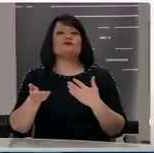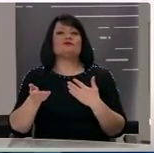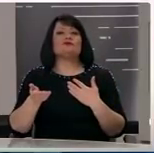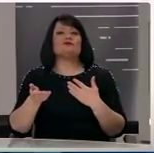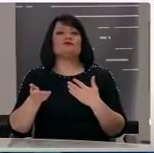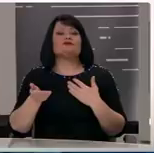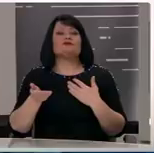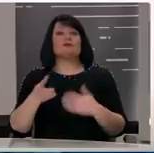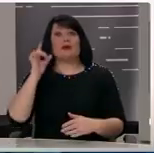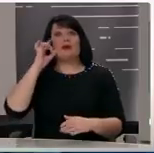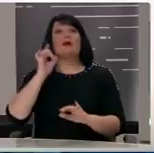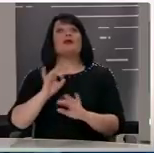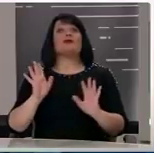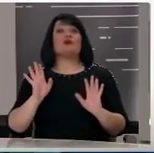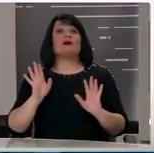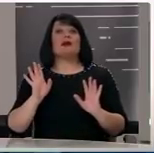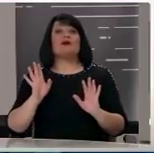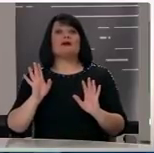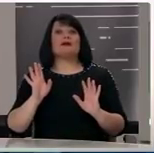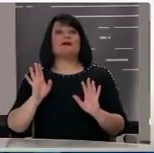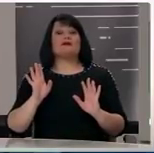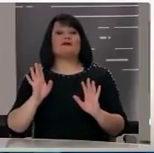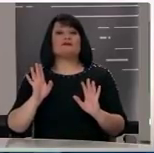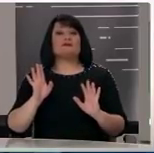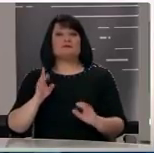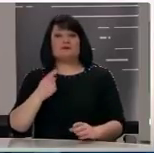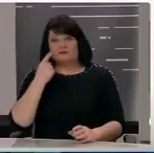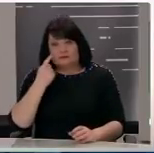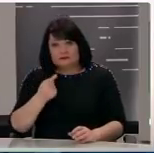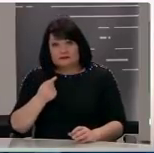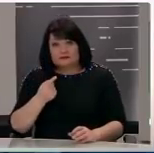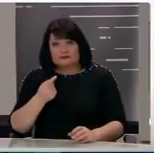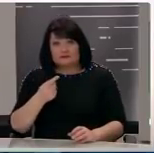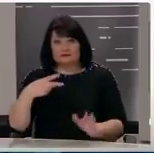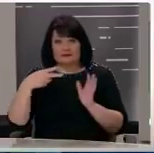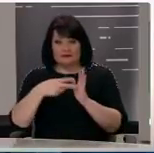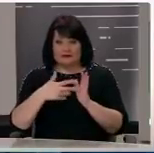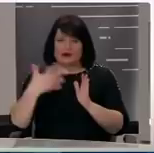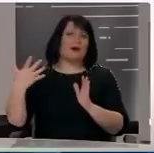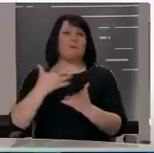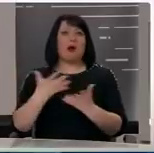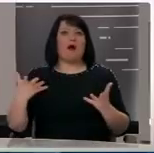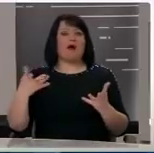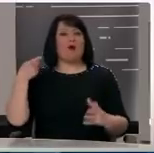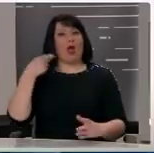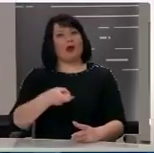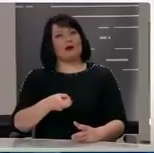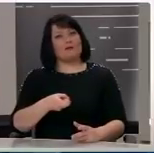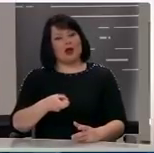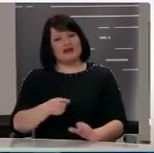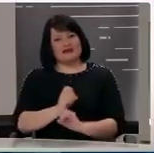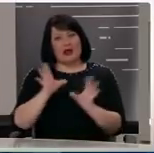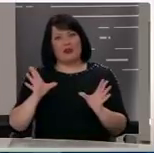Δεν το πήρατε χαμπάρι δηλαδή? Δεν καταλάβατε τι έγινε το 2015 μέγα έγκλημα?